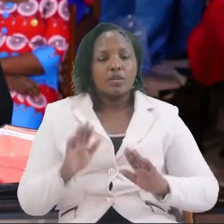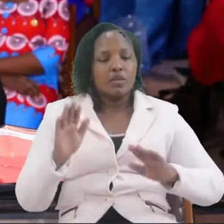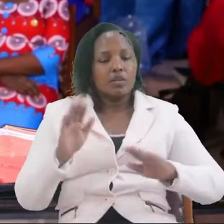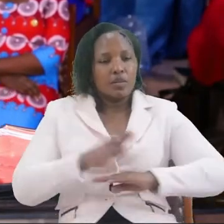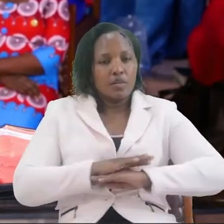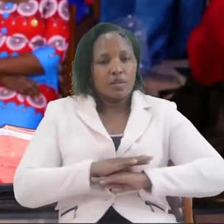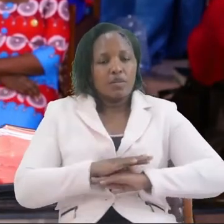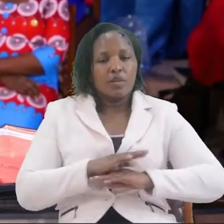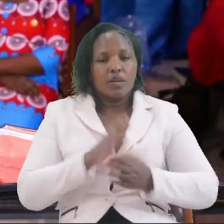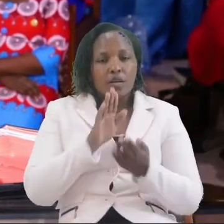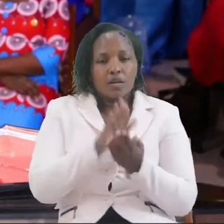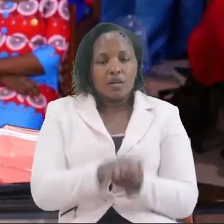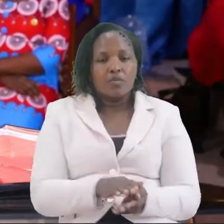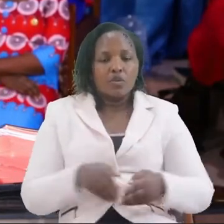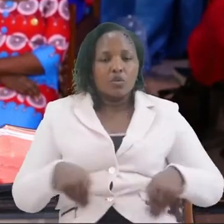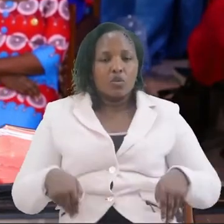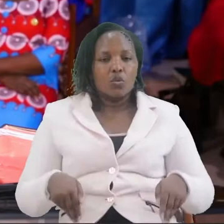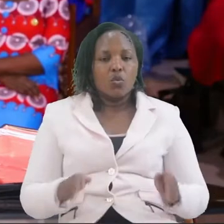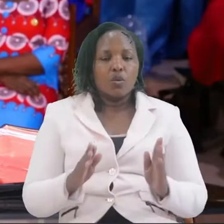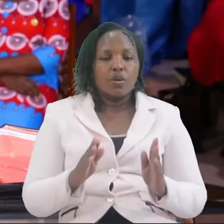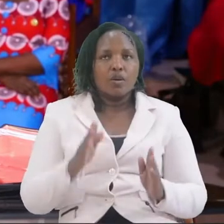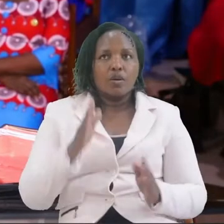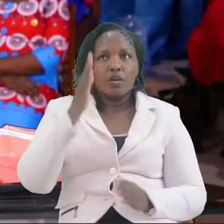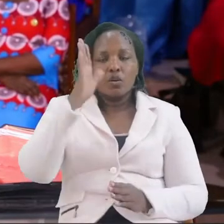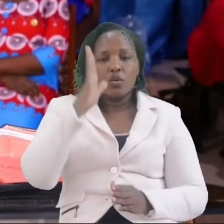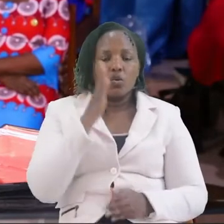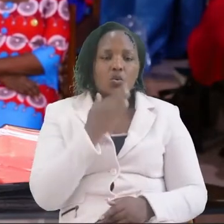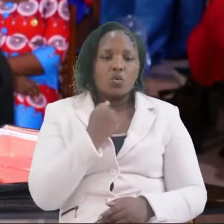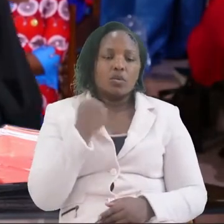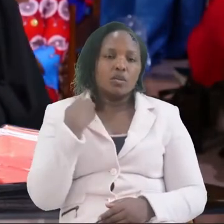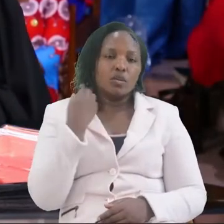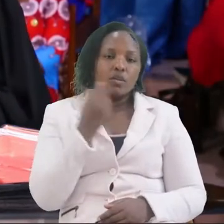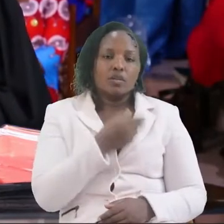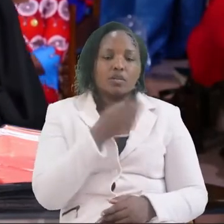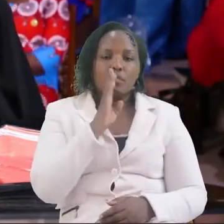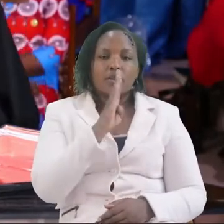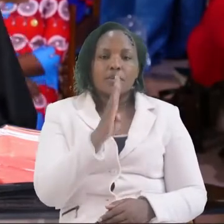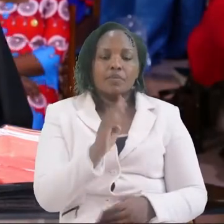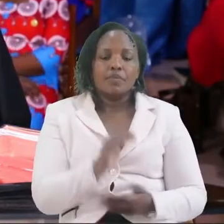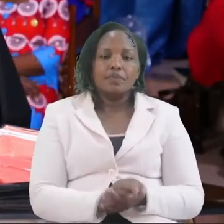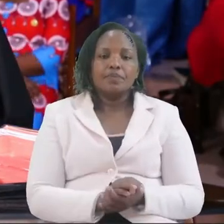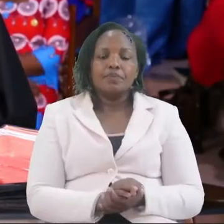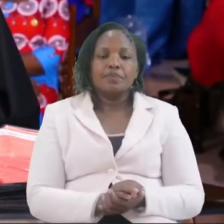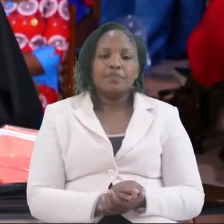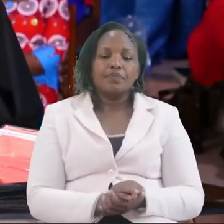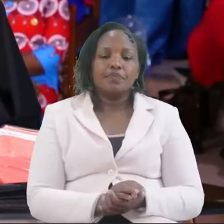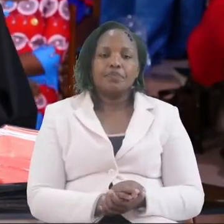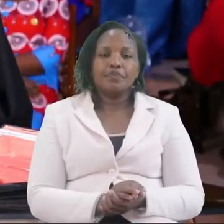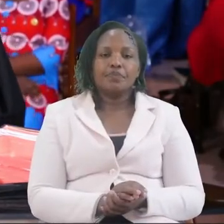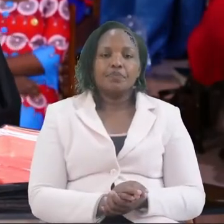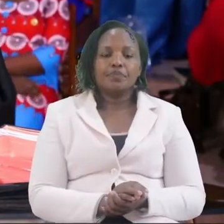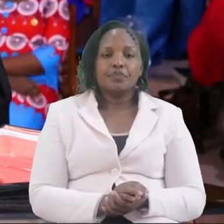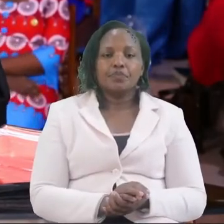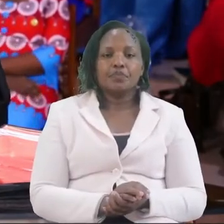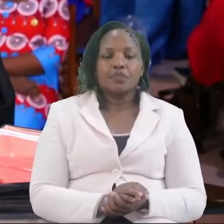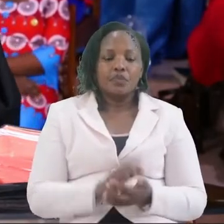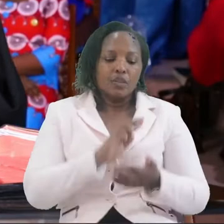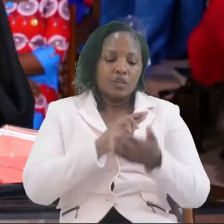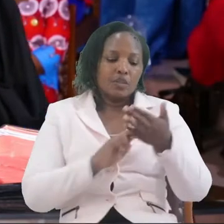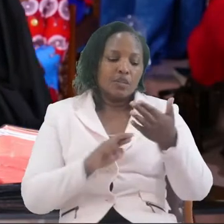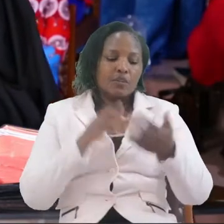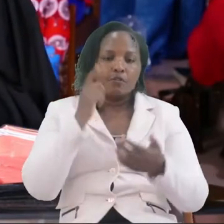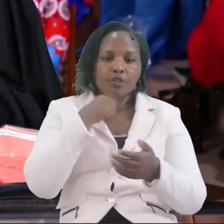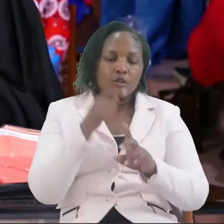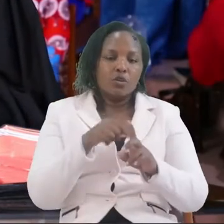kutatuweka vile Bwana alivyotaka sisi tuwe. Na tumesomewa mwito